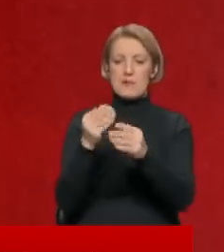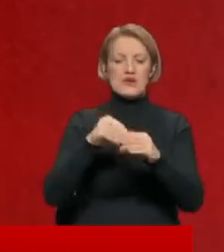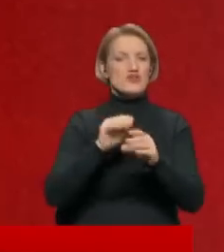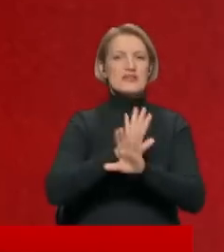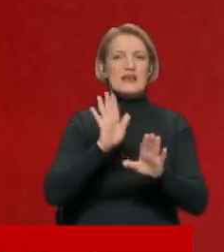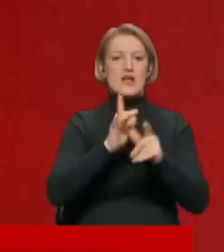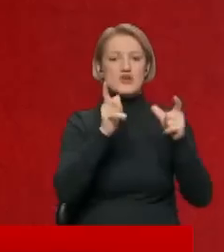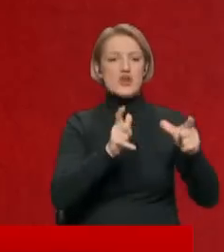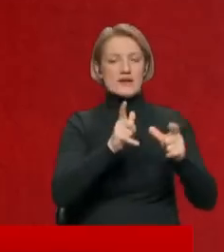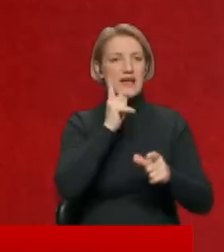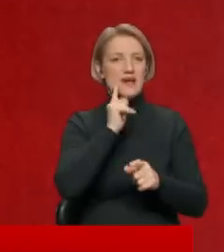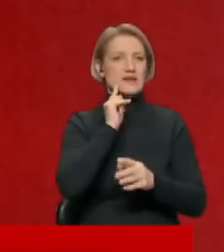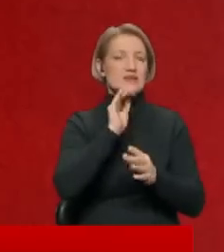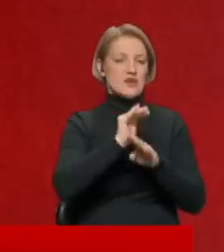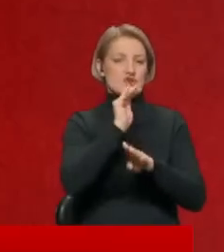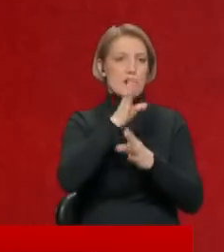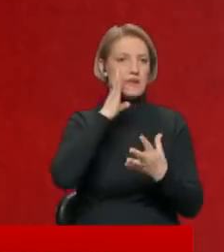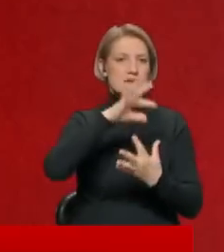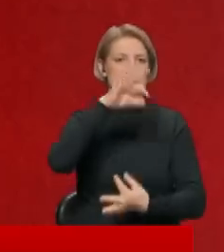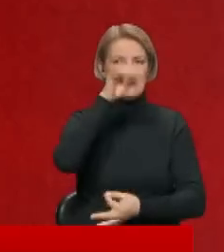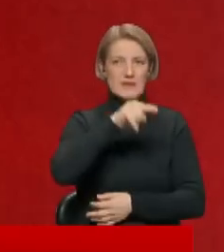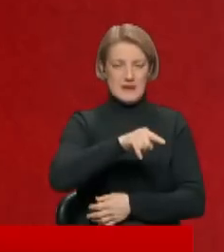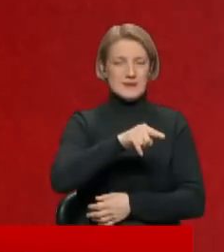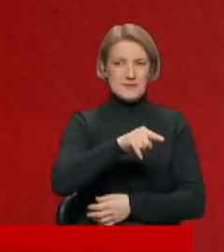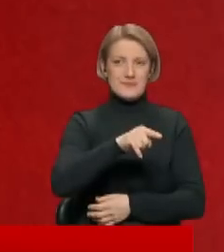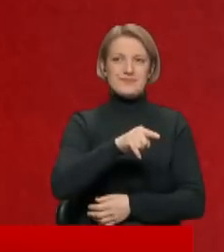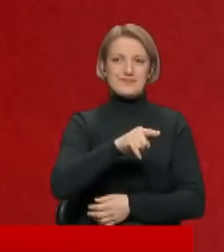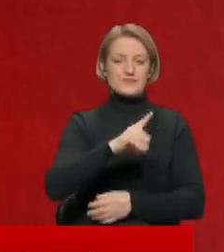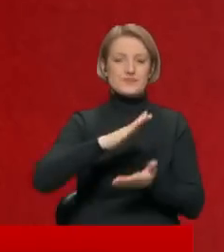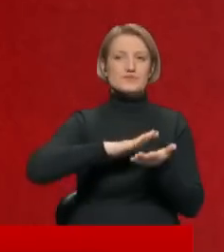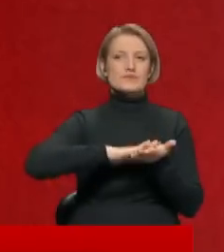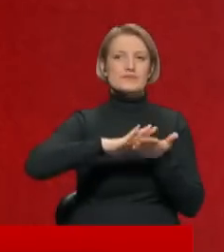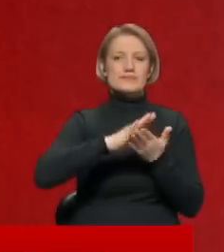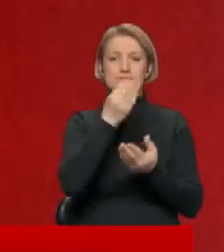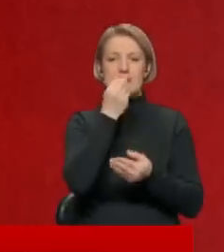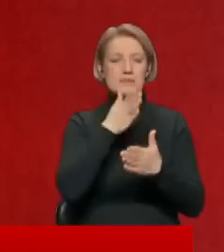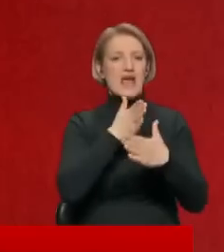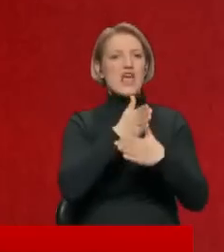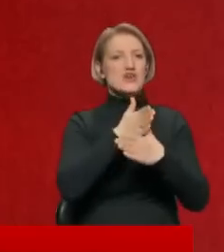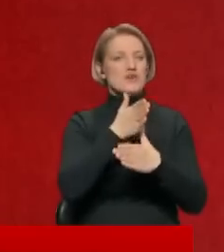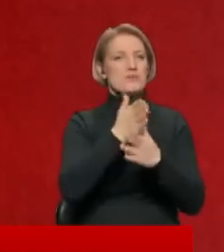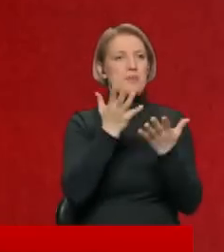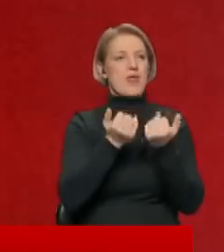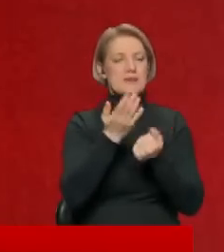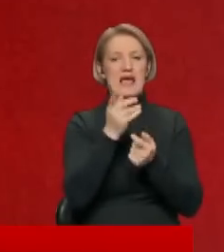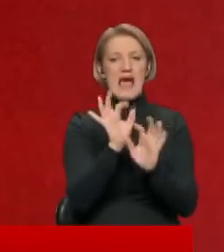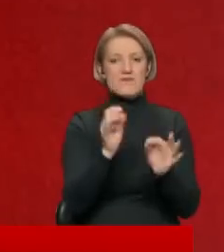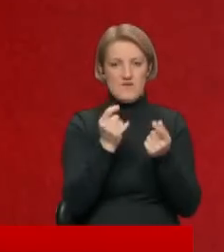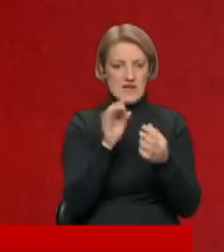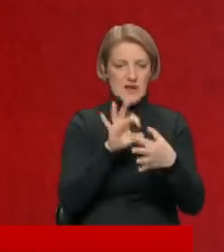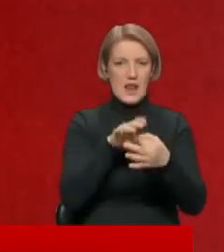metropolde yaşayan insanlarımız temin edilebilir düzeyde gıdaya erişebilsin hem fiyatı